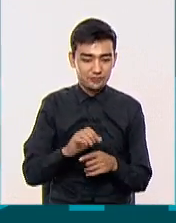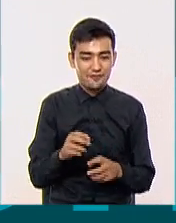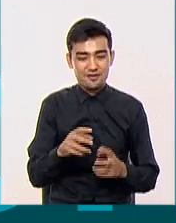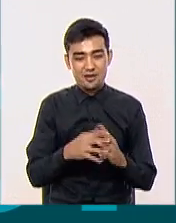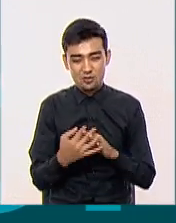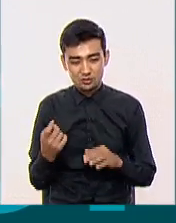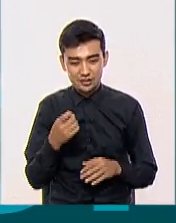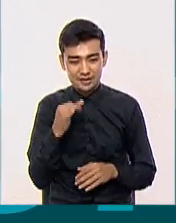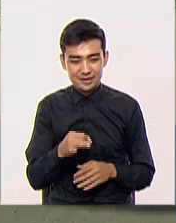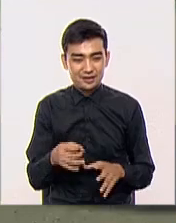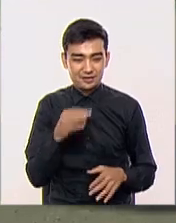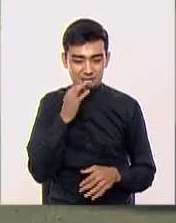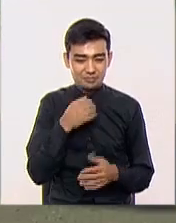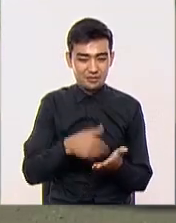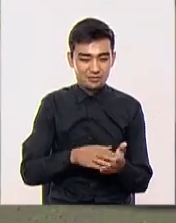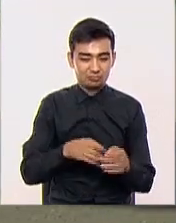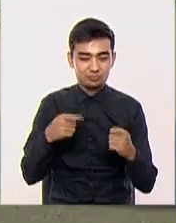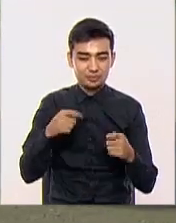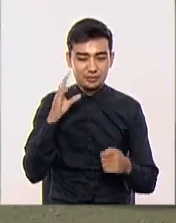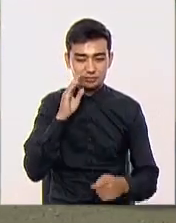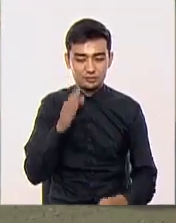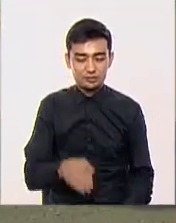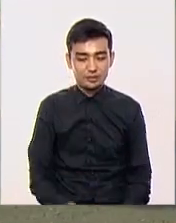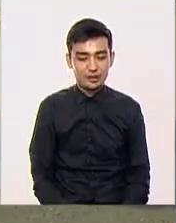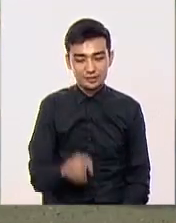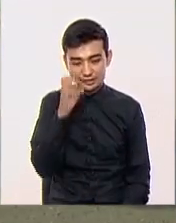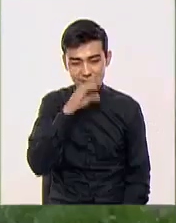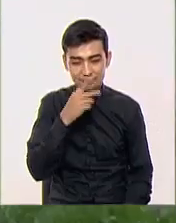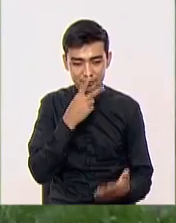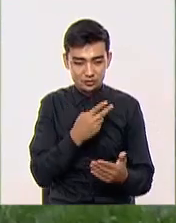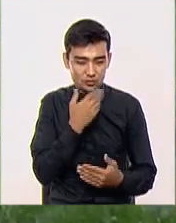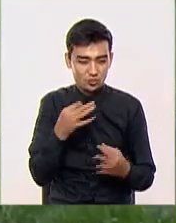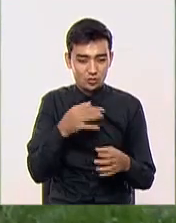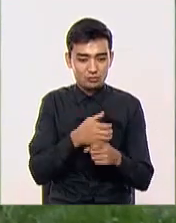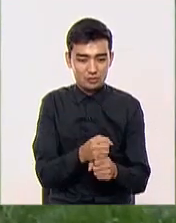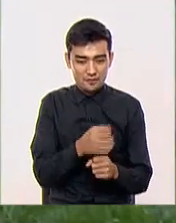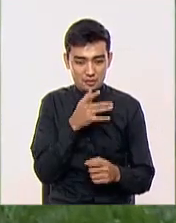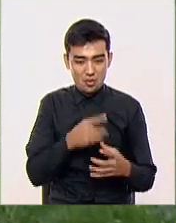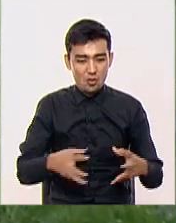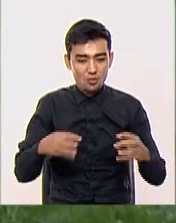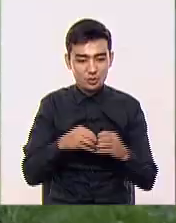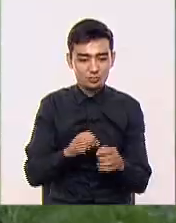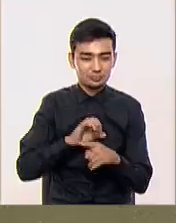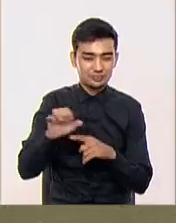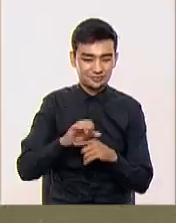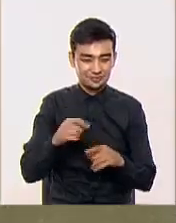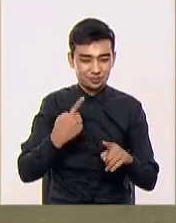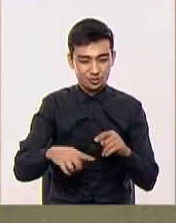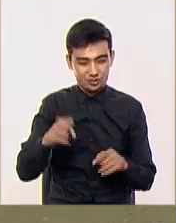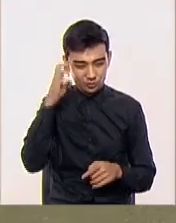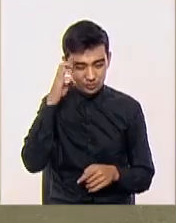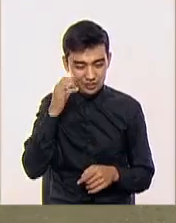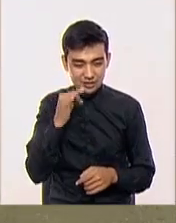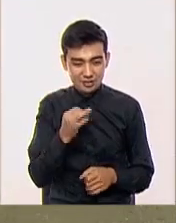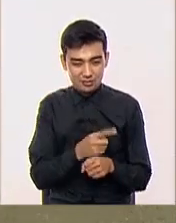экспертиза семечка и масла в масло жировом союзе страны не видят смысла в сокращении объемов экспорта по семечкам так как по сырому